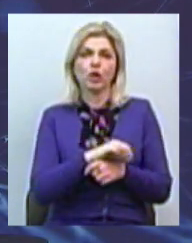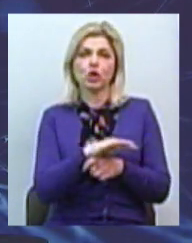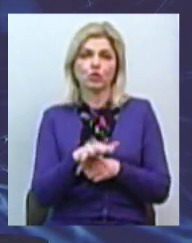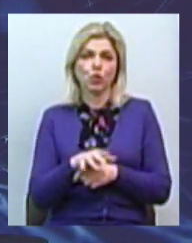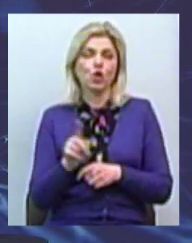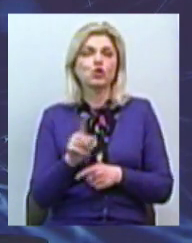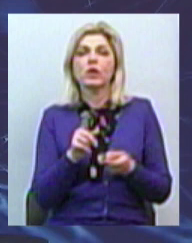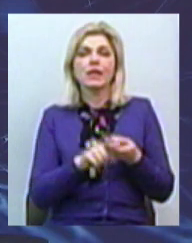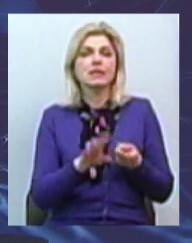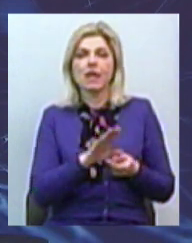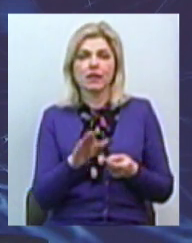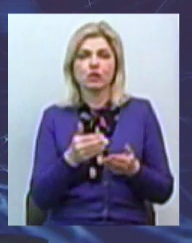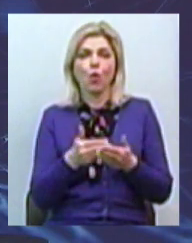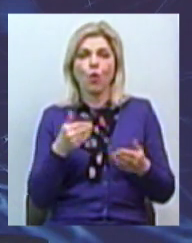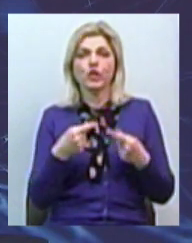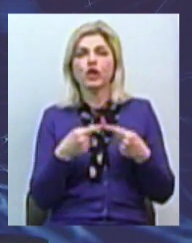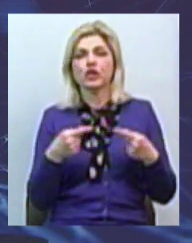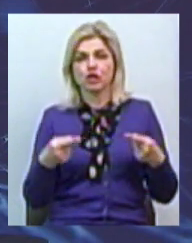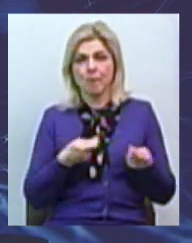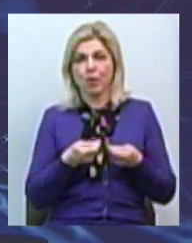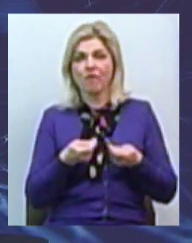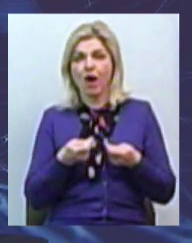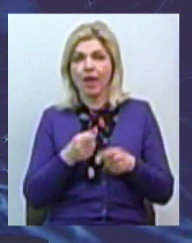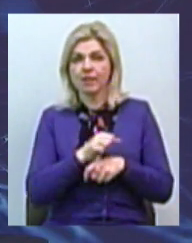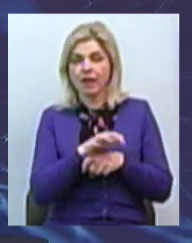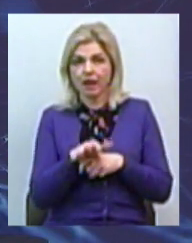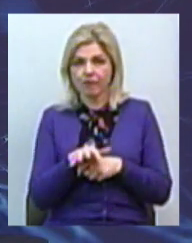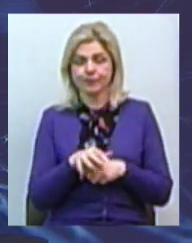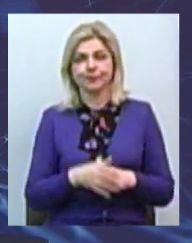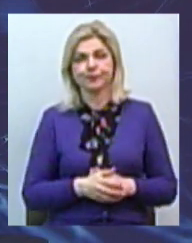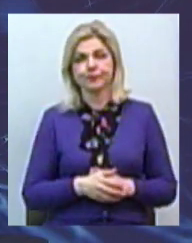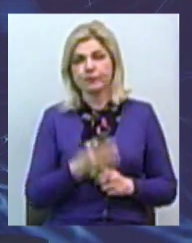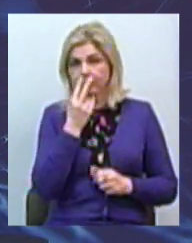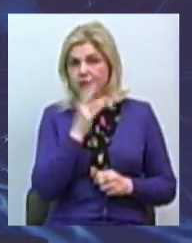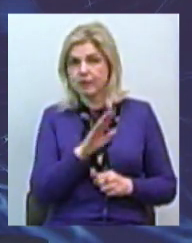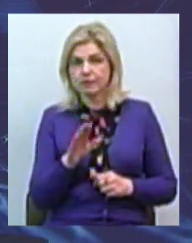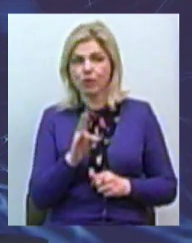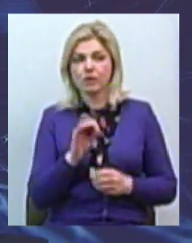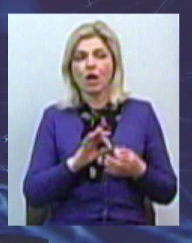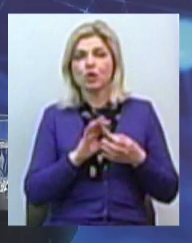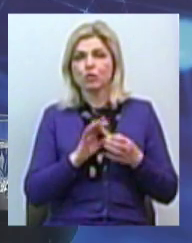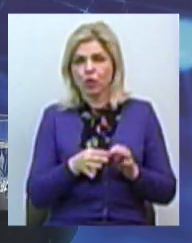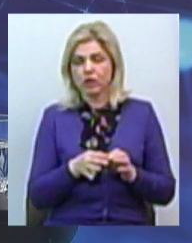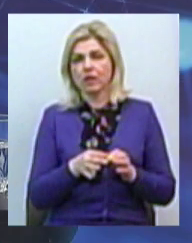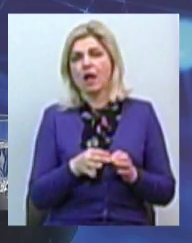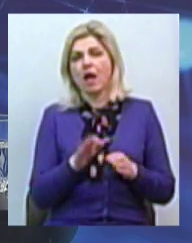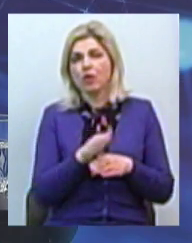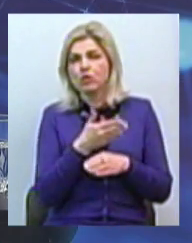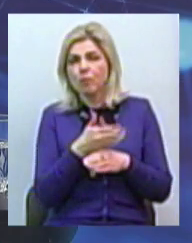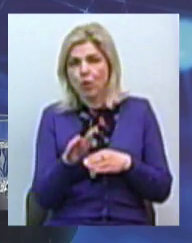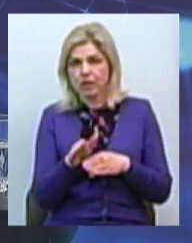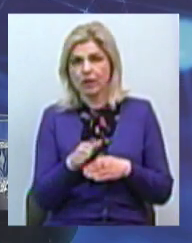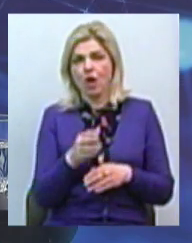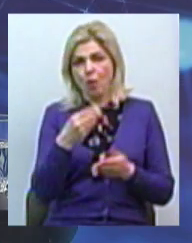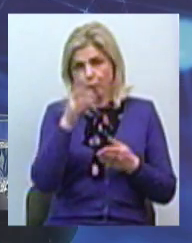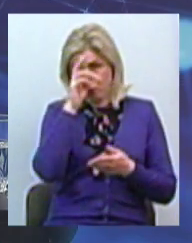від інших провайдерів? Зважаючи на досить складну систему розподілу бюджетних коштів, я думаю, що в